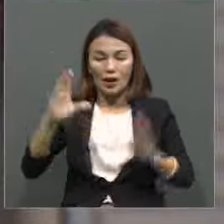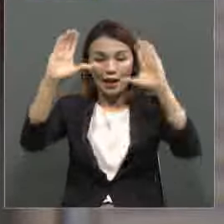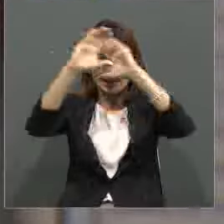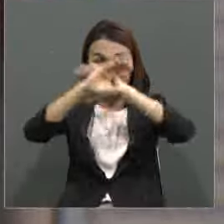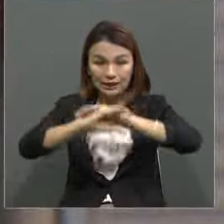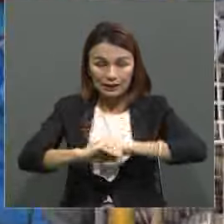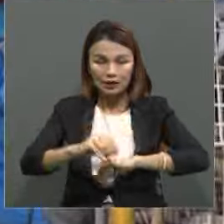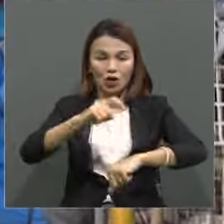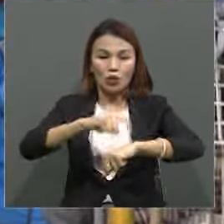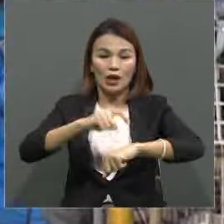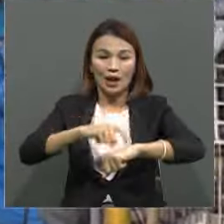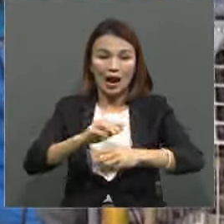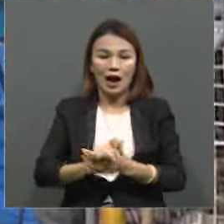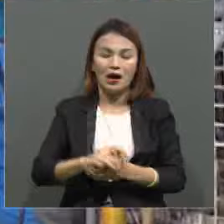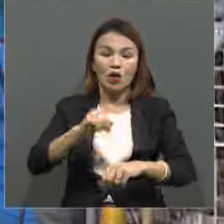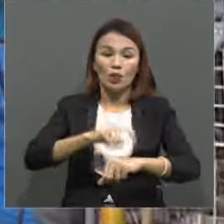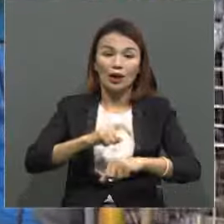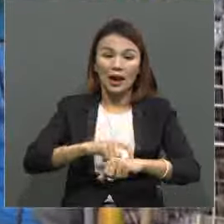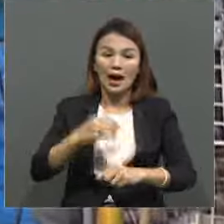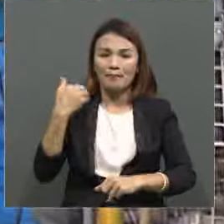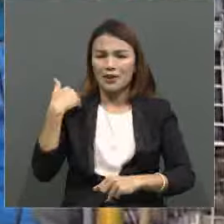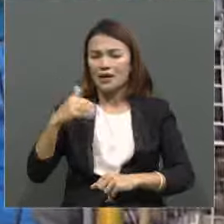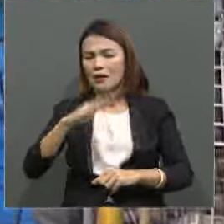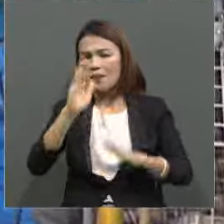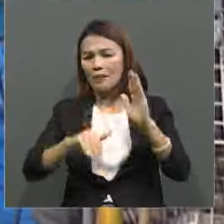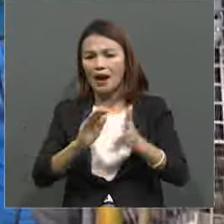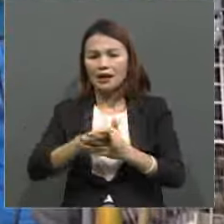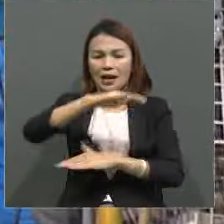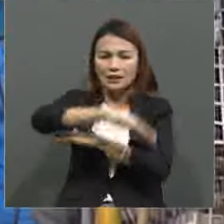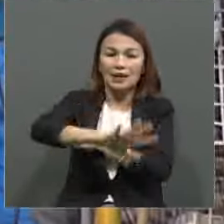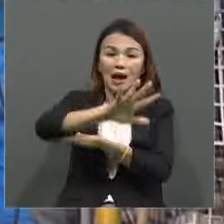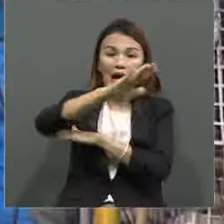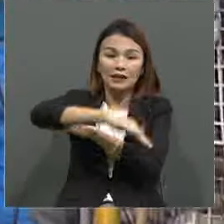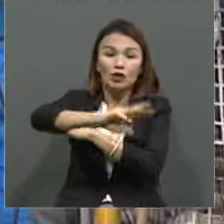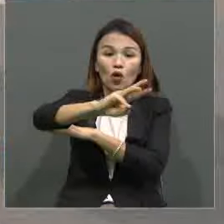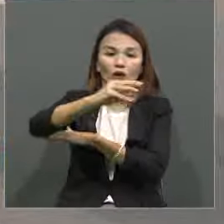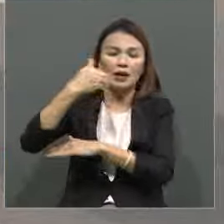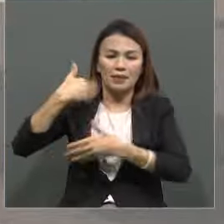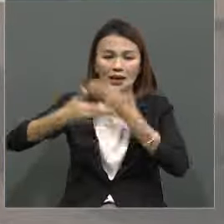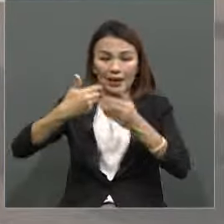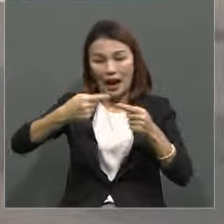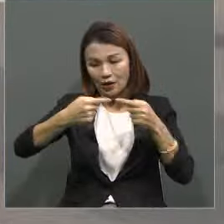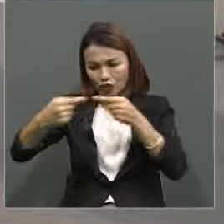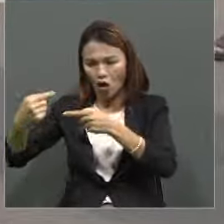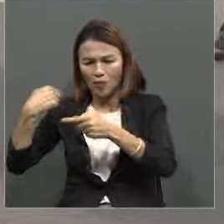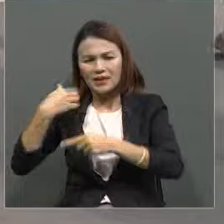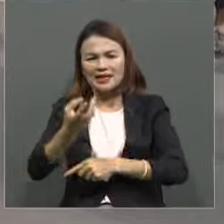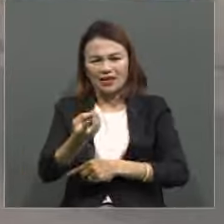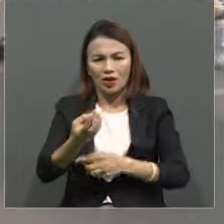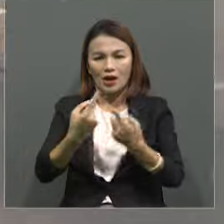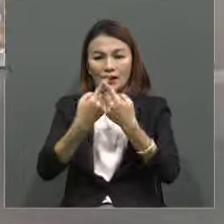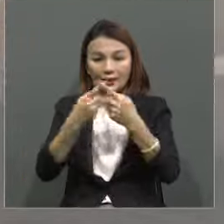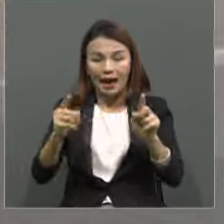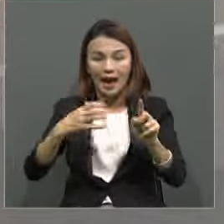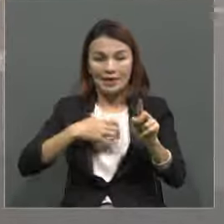ายถึงประมาณสัก 5-6 โมงเนี่ยหลายร้านก็จะเริ่มปิดละมันจะมีบางโซนเท่านั้นที่ยังเปิดต่อถึงฝ่ามืดใช่ไหมฮะแต่มีประกาศว่าต้องการ